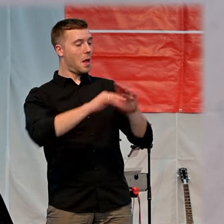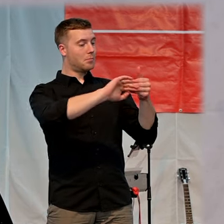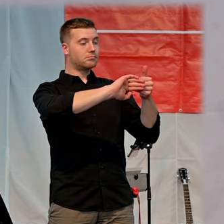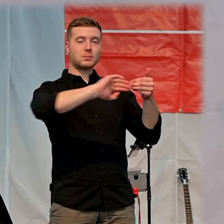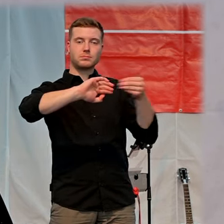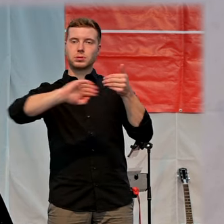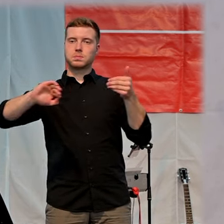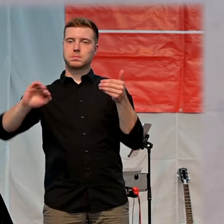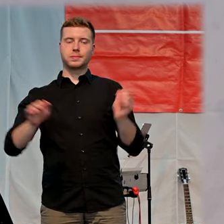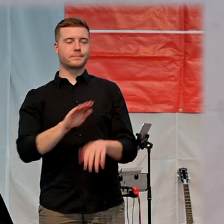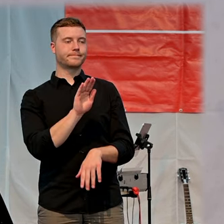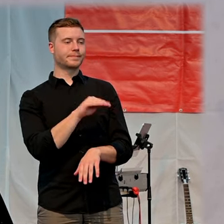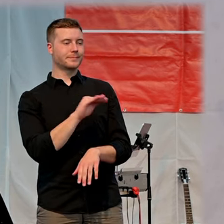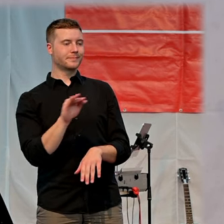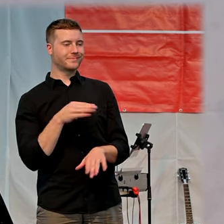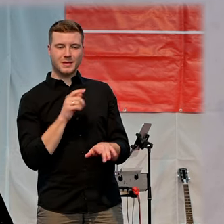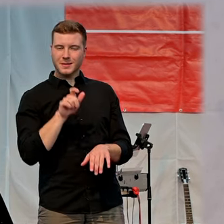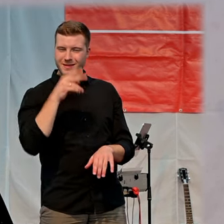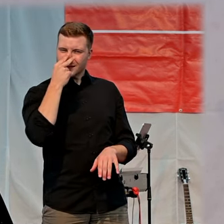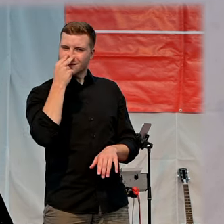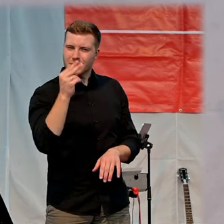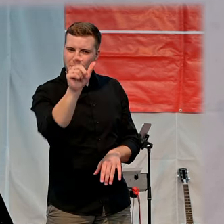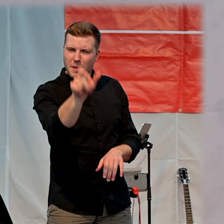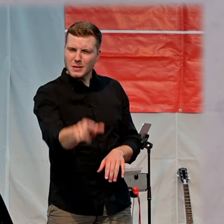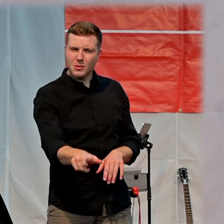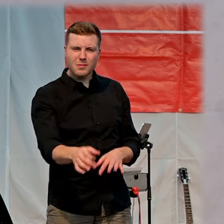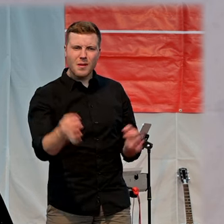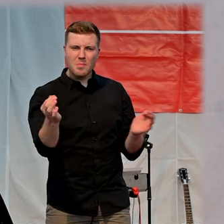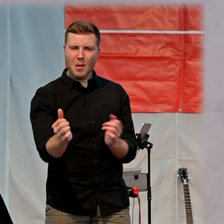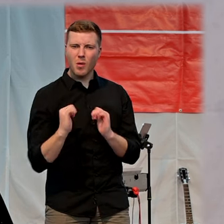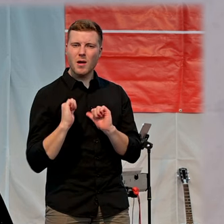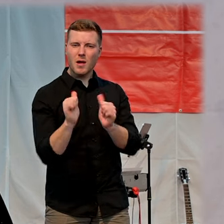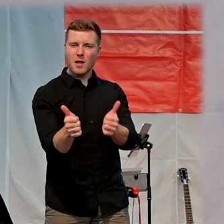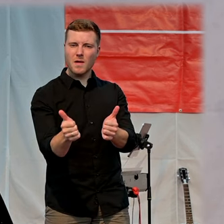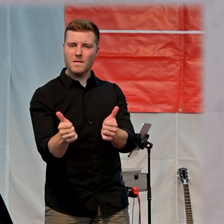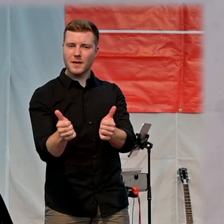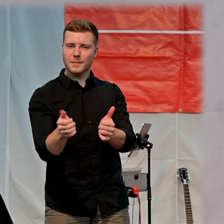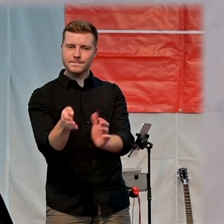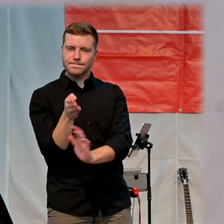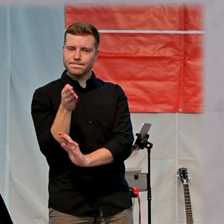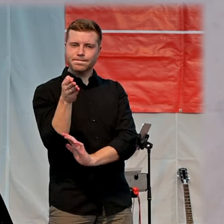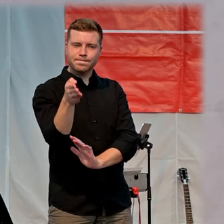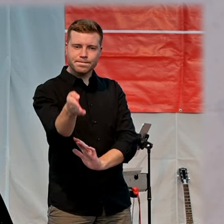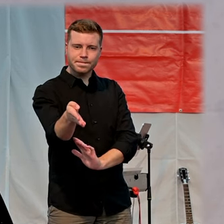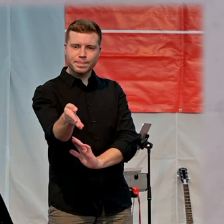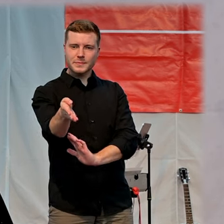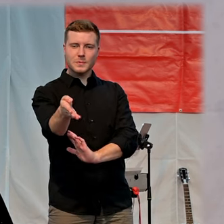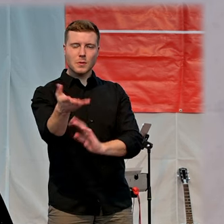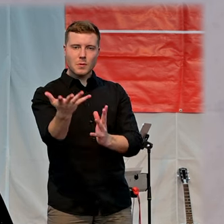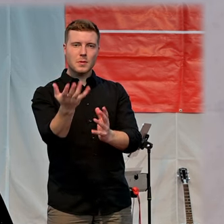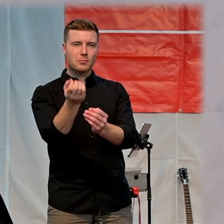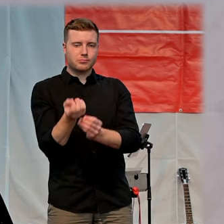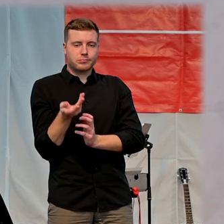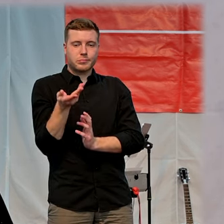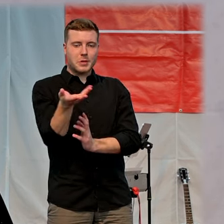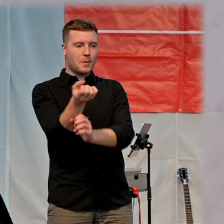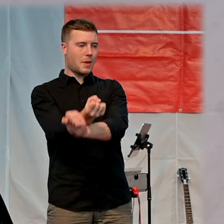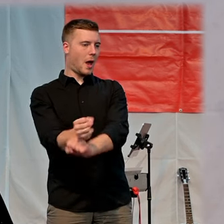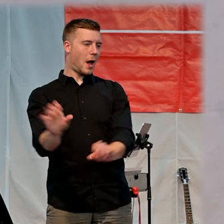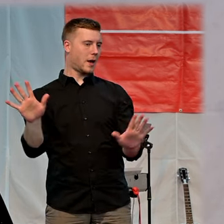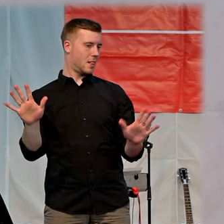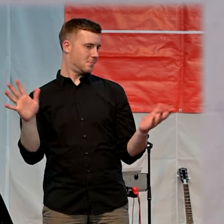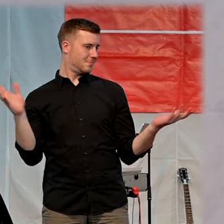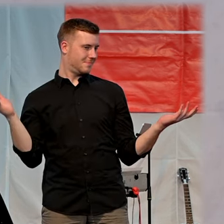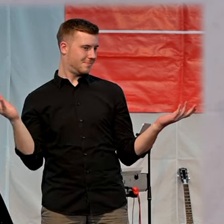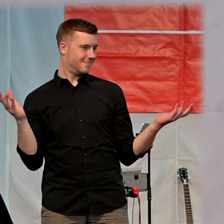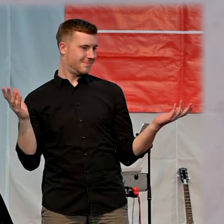sieht die Bedürftigkeit des Menschen, des Einzelnen. Er greift ein in das gelähmte Dasein dieses Menschen, der dort vor